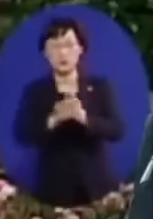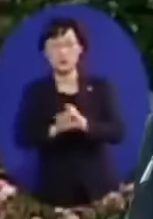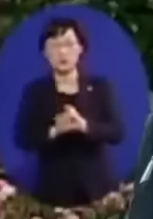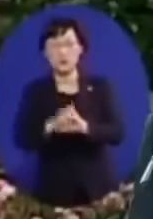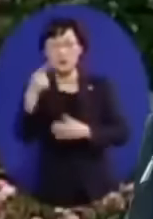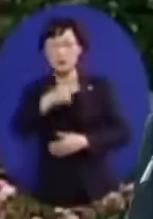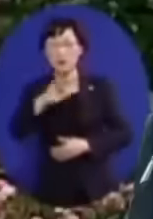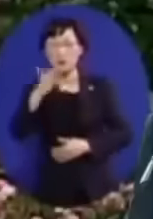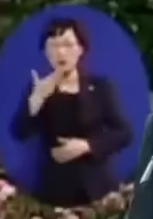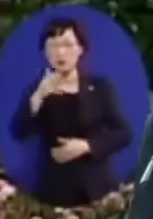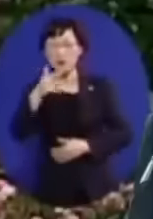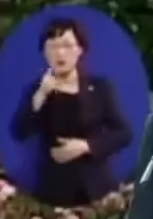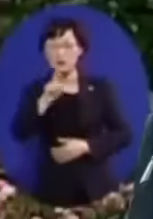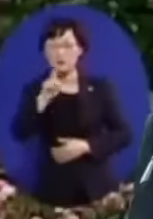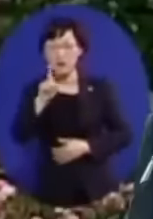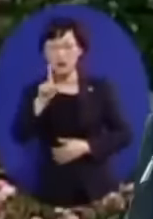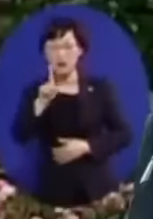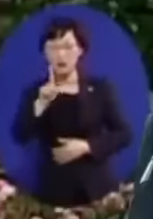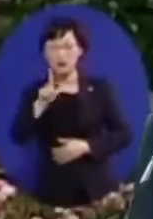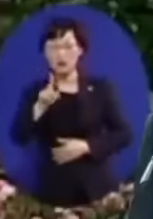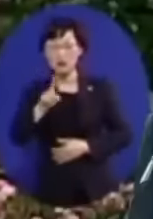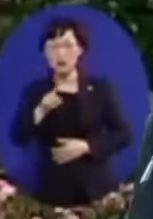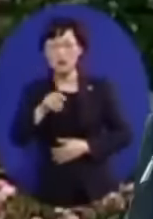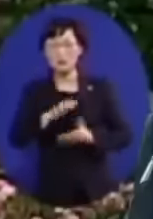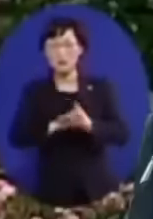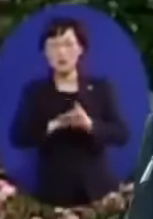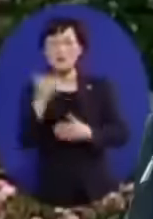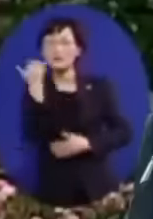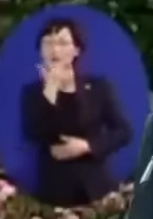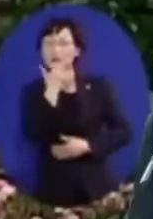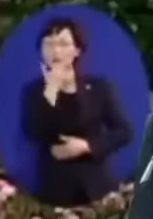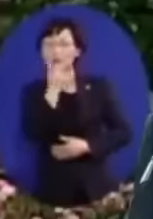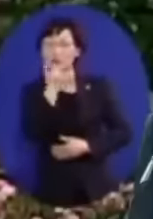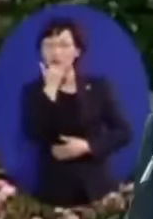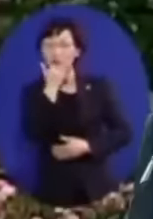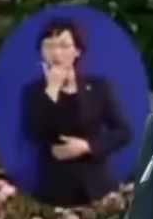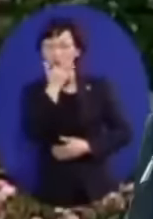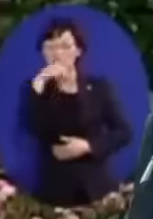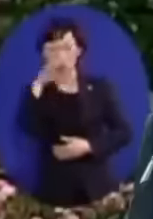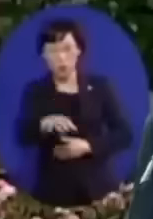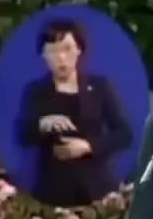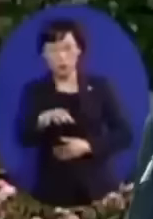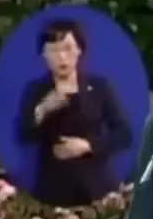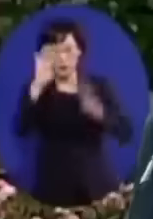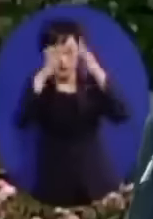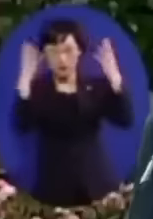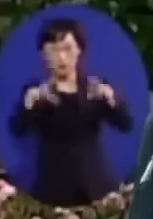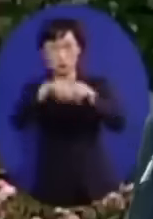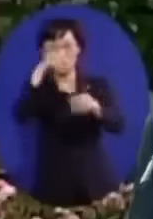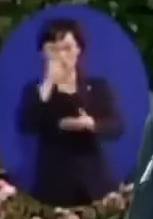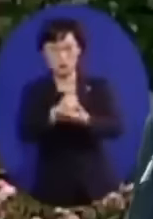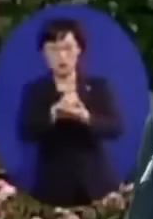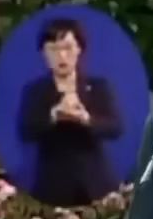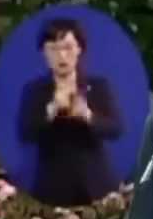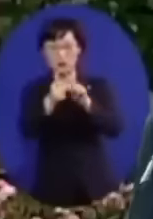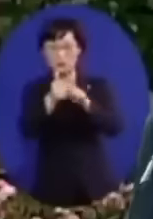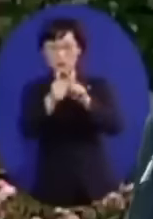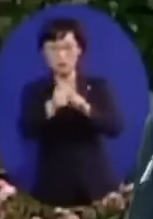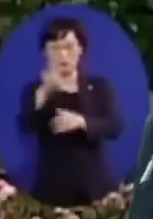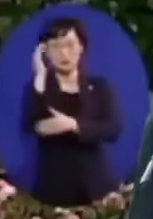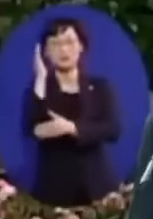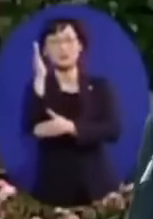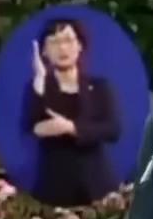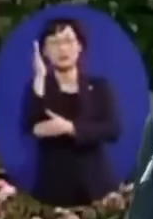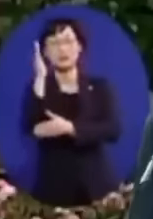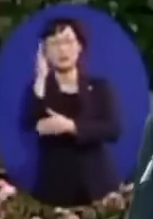1811년에 비테가 베를린 대학의 초대 총장이 되었을 때 그는 독일 국민에게 고함이라는 연설문을 통해